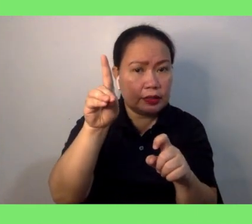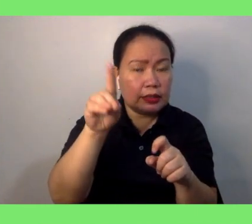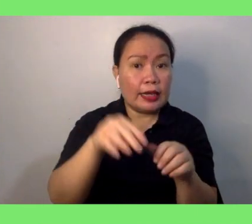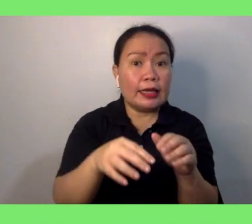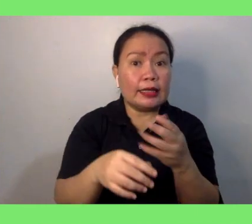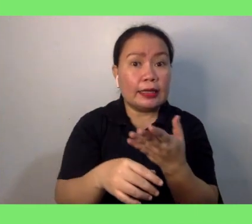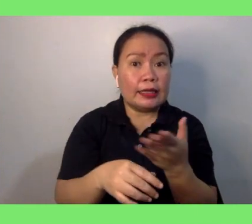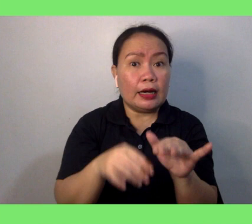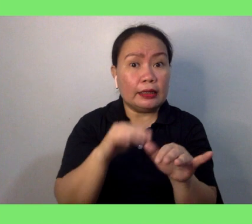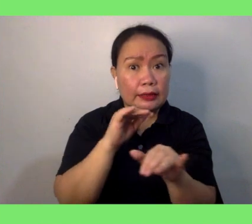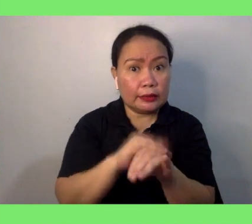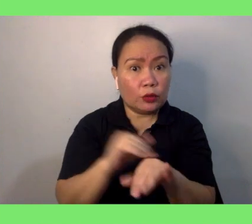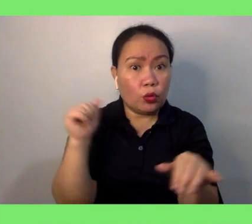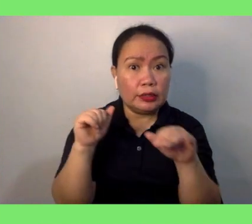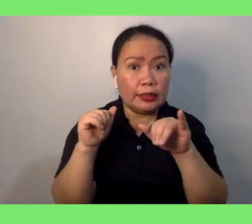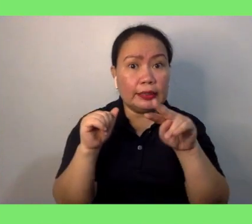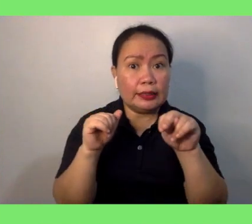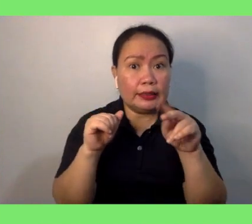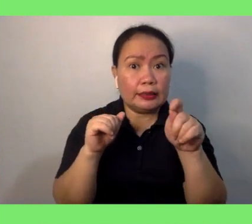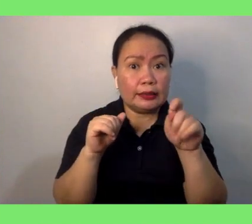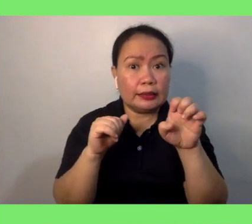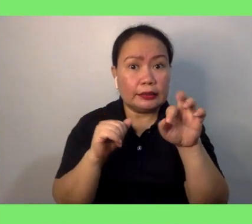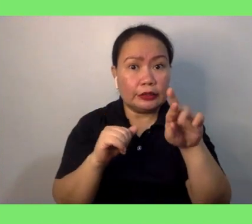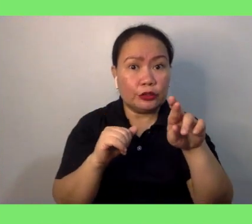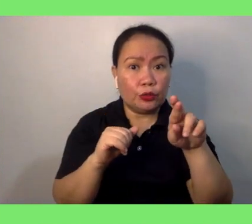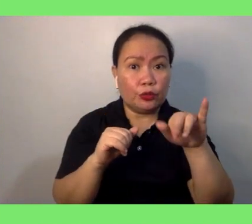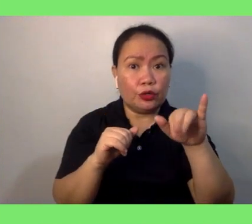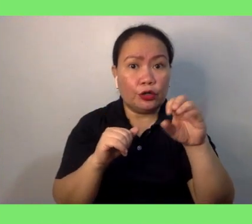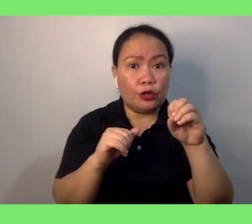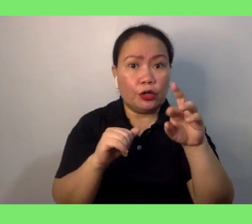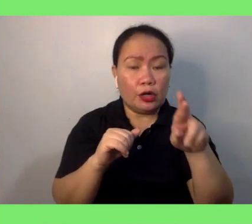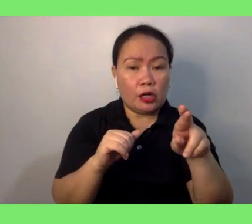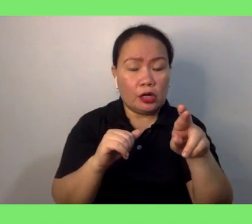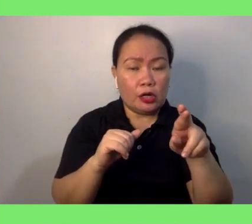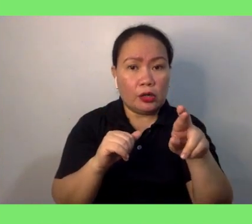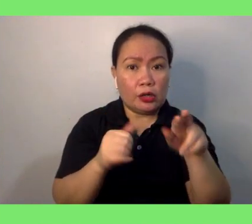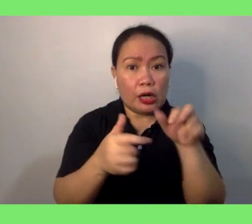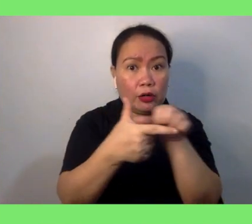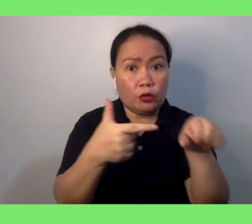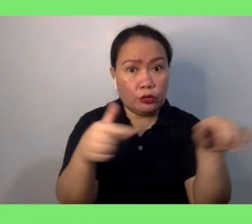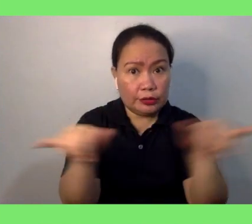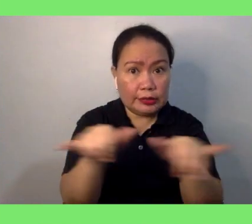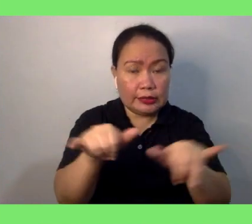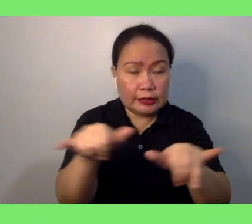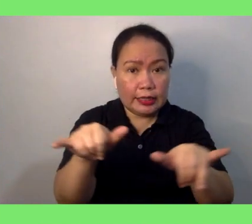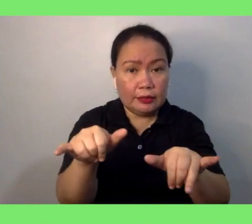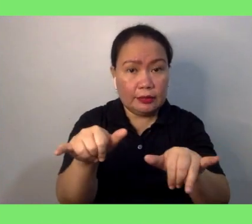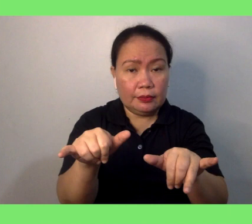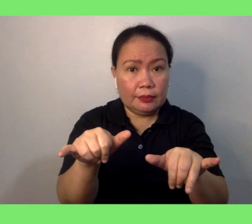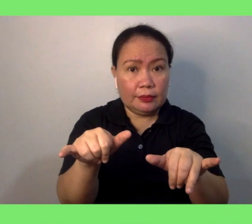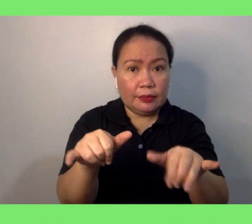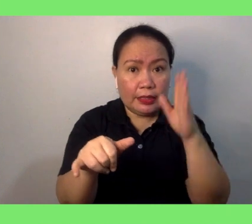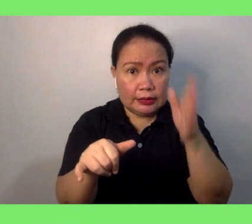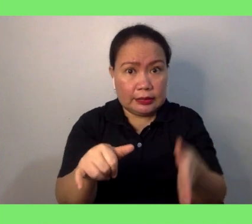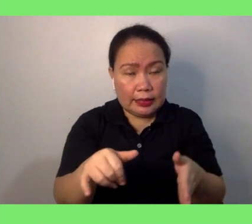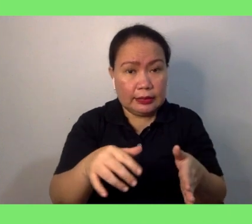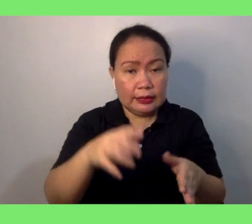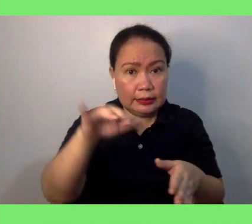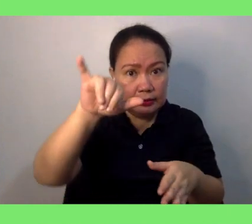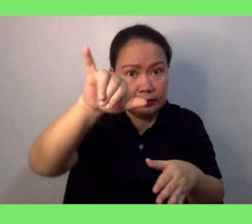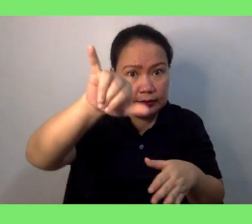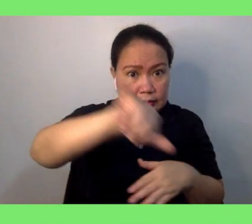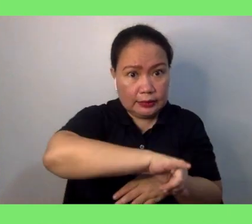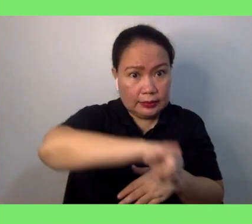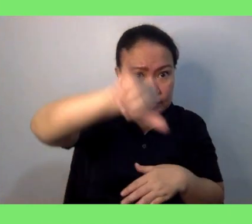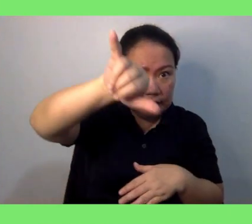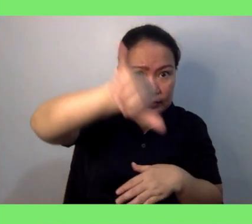interior angles on the same side. So, interior angles on the same side must be supplementary.